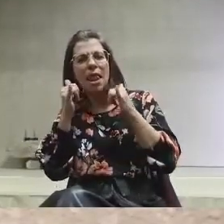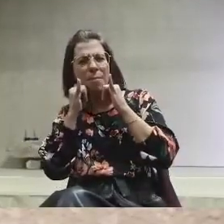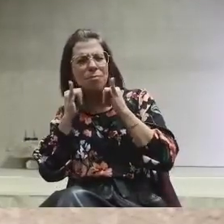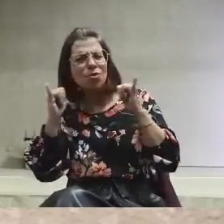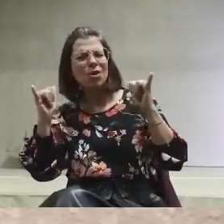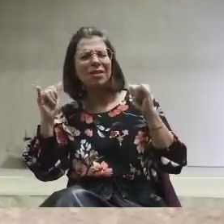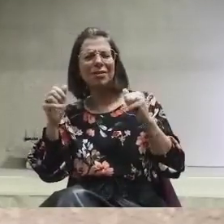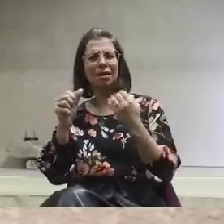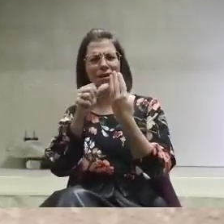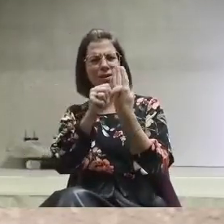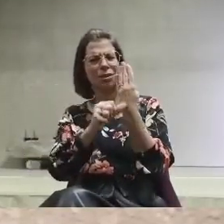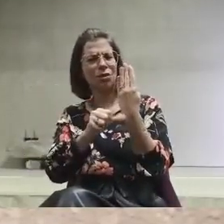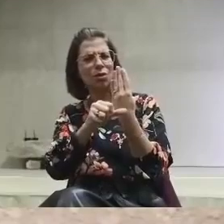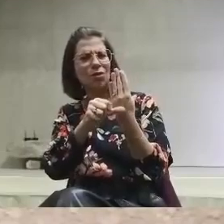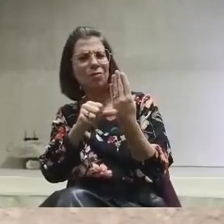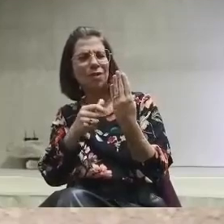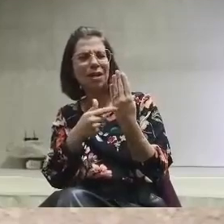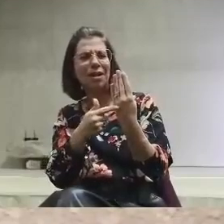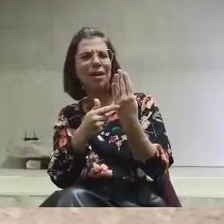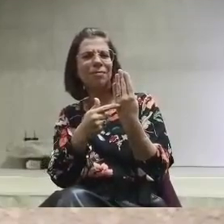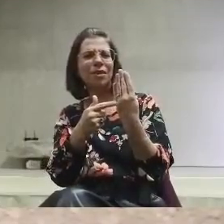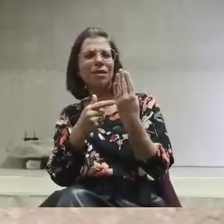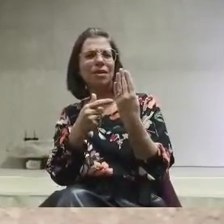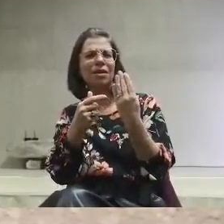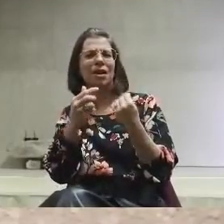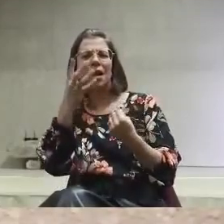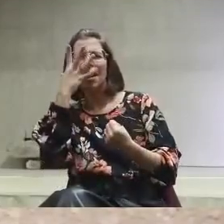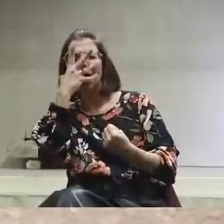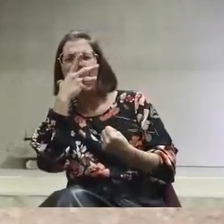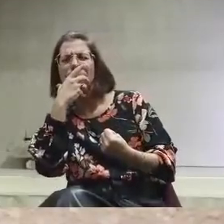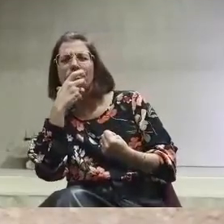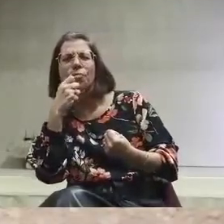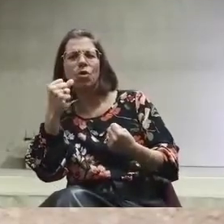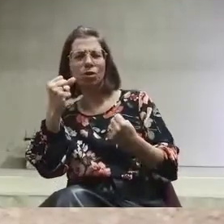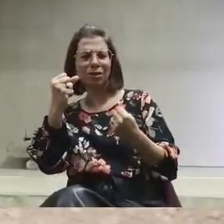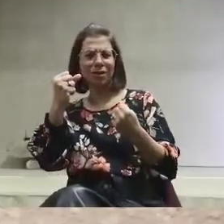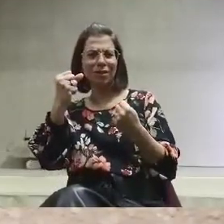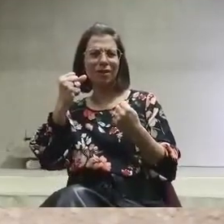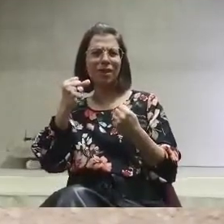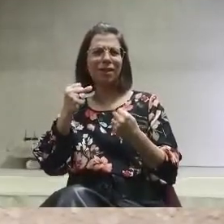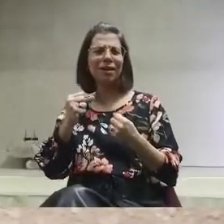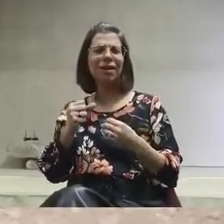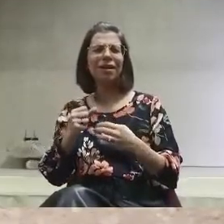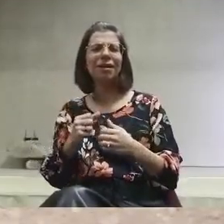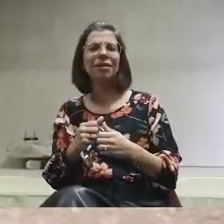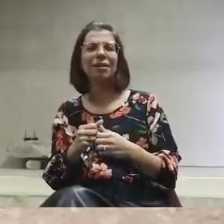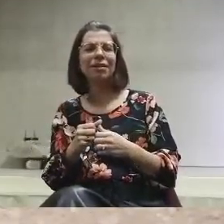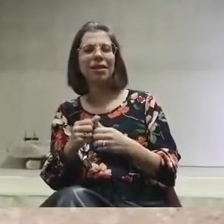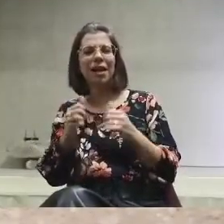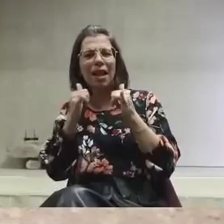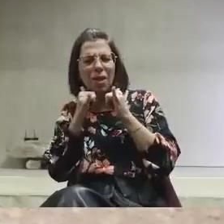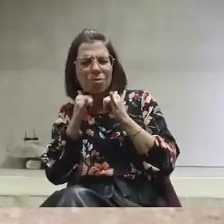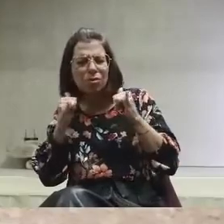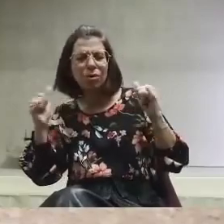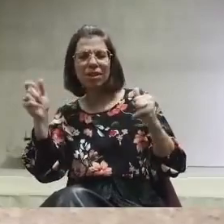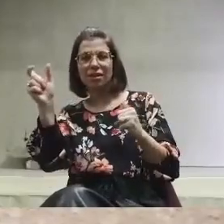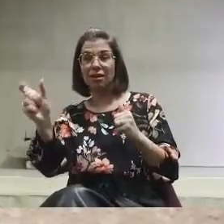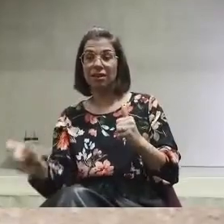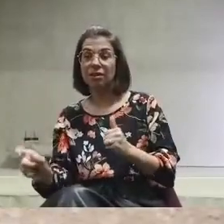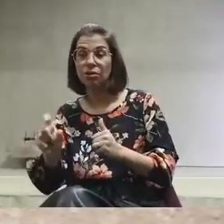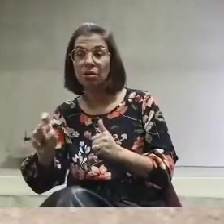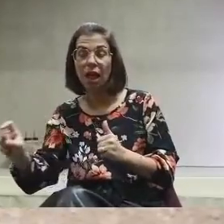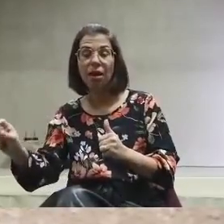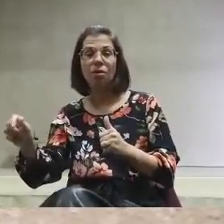on saisit la beauté, l'efficacité et la puissance du message de la croix au fur et à mesure qu'on